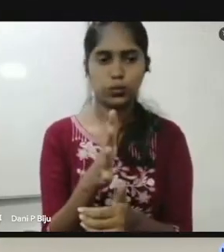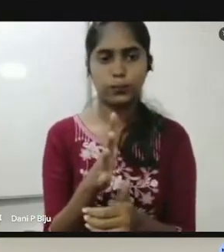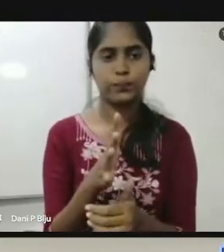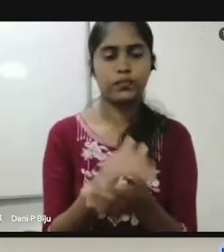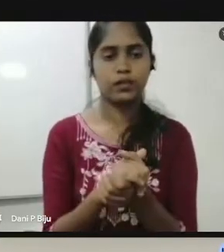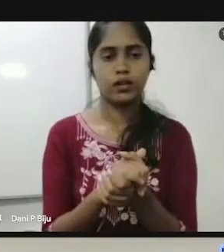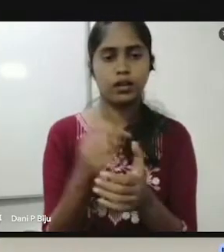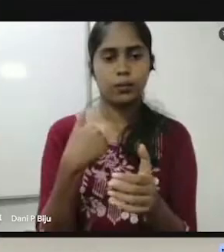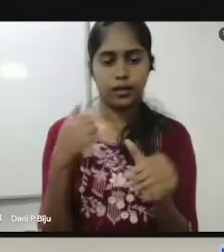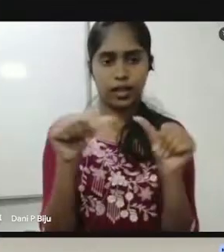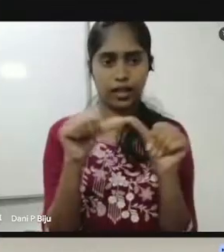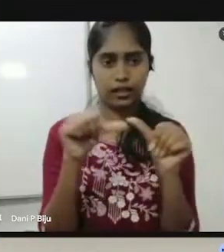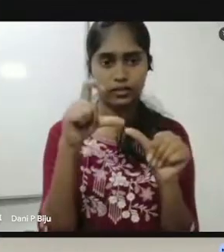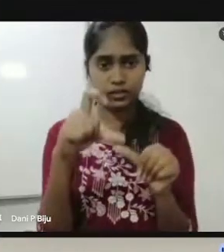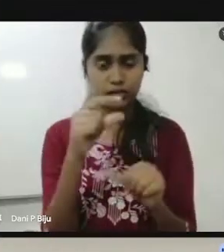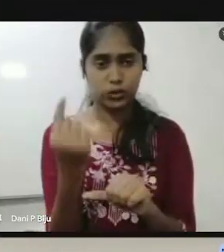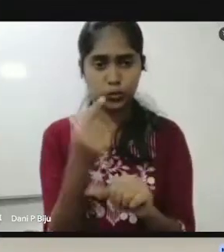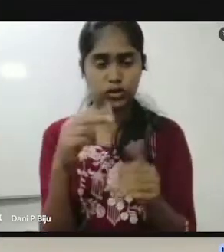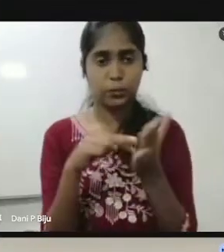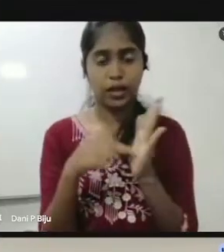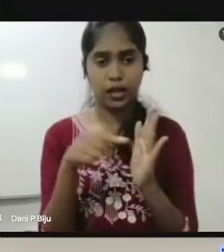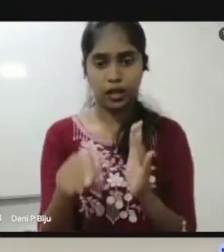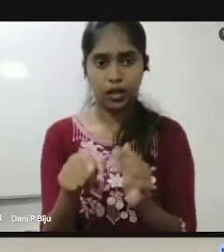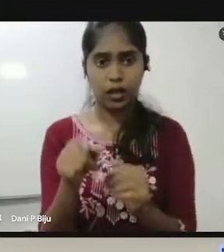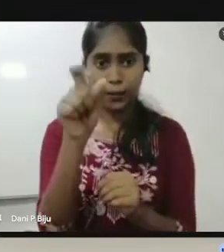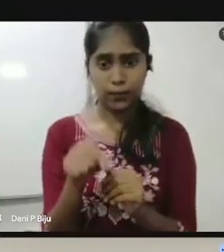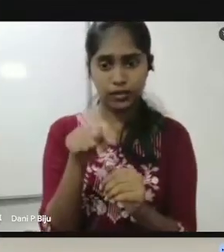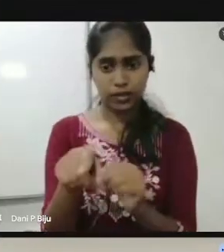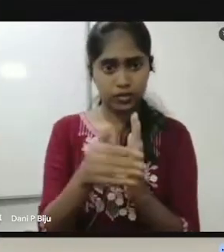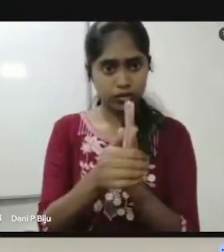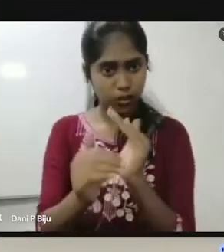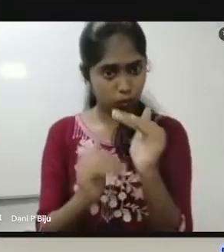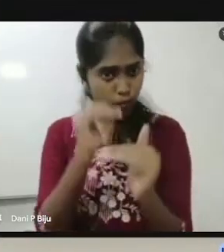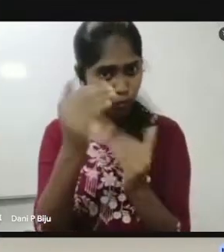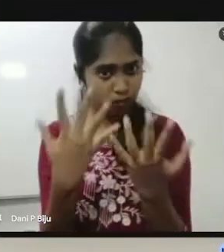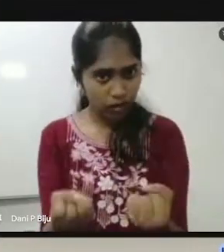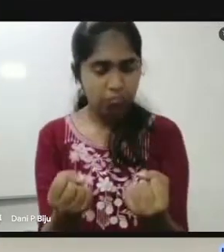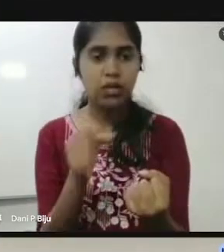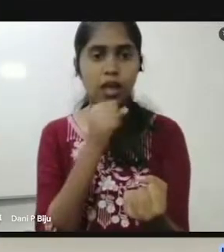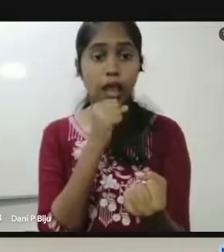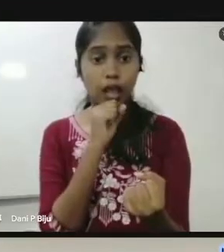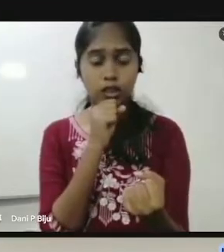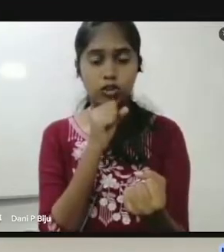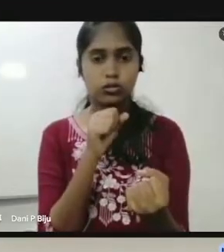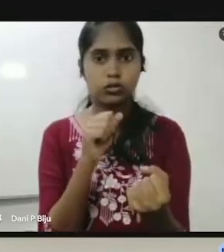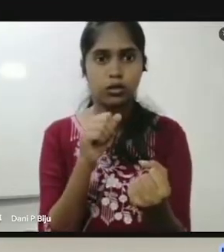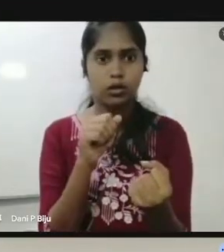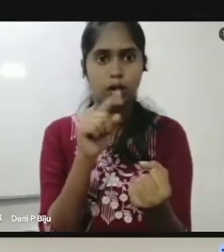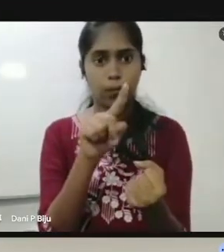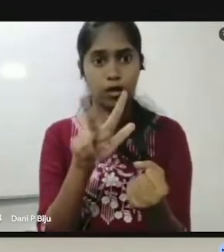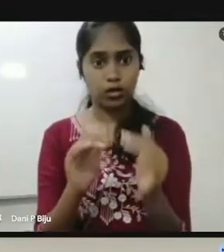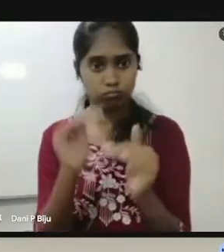ഇത്രയും ഇന്റലിജൻസ് വേണം അല്ലെങ്കിൽ ഇന്ന സ്കില്ല് വേണം, അങ്ങനെ ആ ഒരു തോട്ട് മാറി. ഇപ്പം മുൻ വ്യവസ്ഥകൾ ഒന്നും തന്നെ ഇല്ല. ആർക്ക്